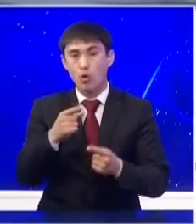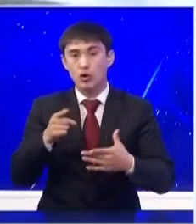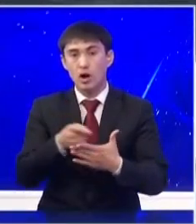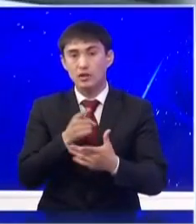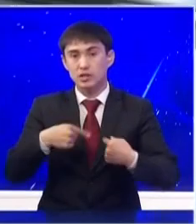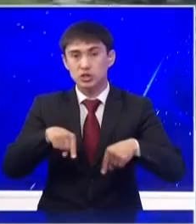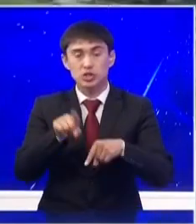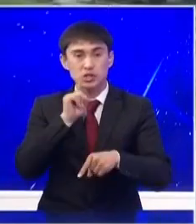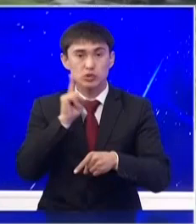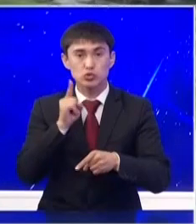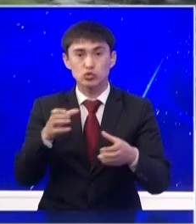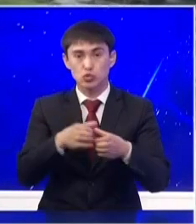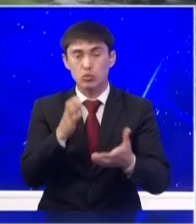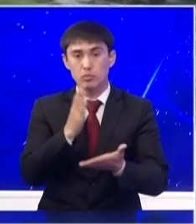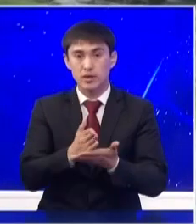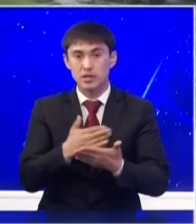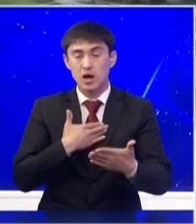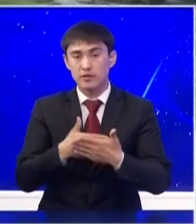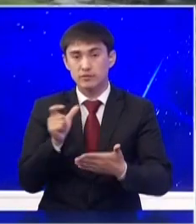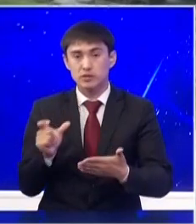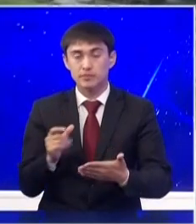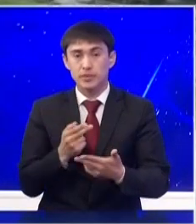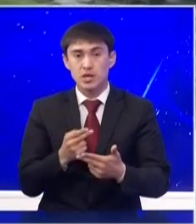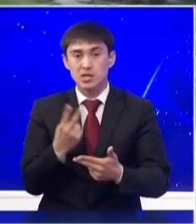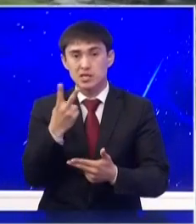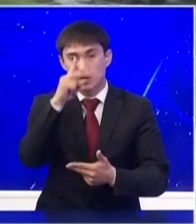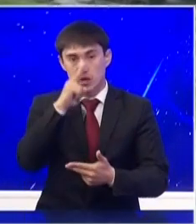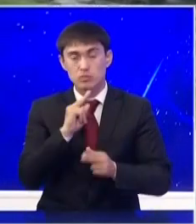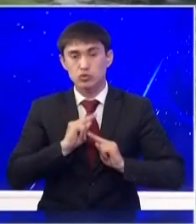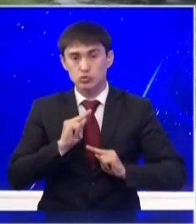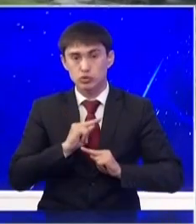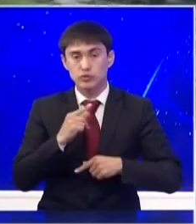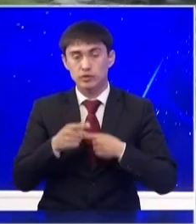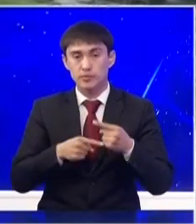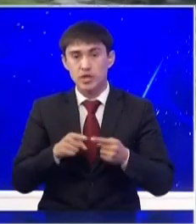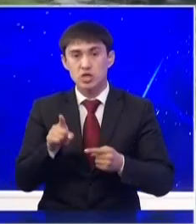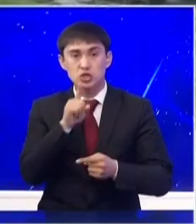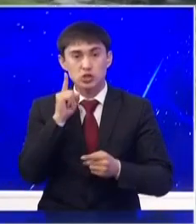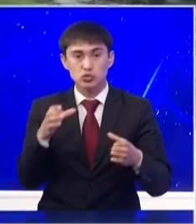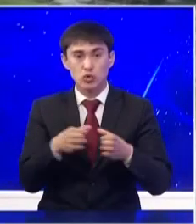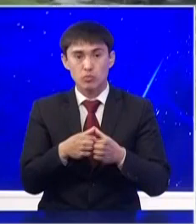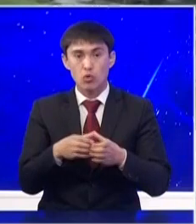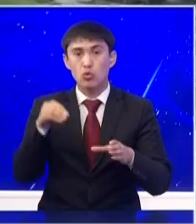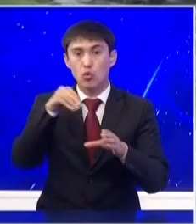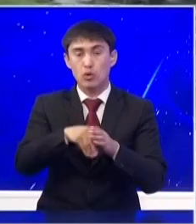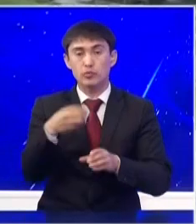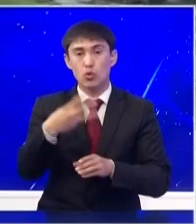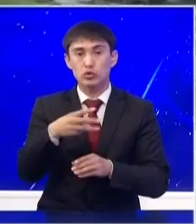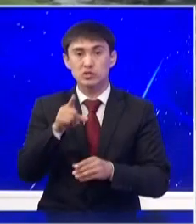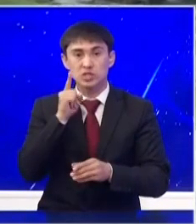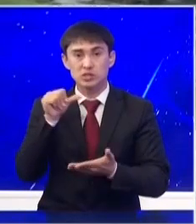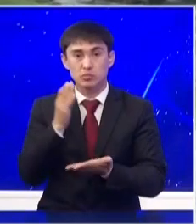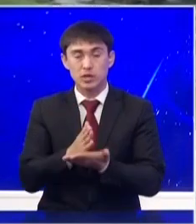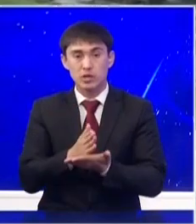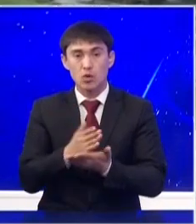жанынан құрылған еріктілер тобы бар. Жұмыс жасап жатқанына 2 ай болды. Жаңа жас топ. Оның құрамында 30-ға жуық жас бар.